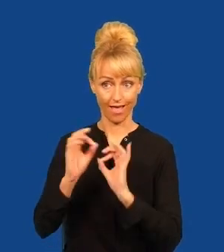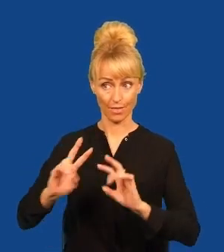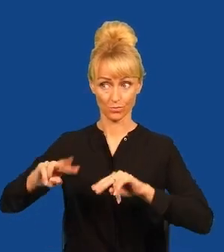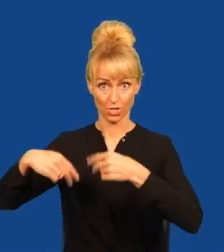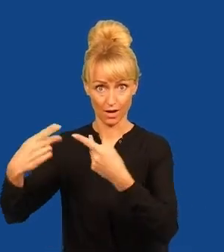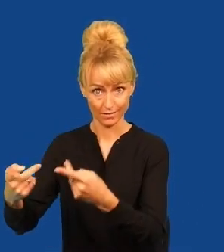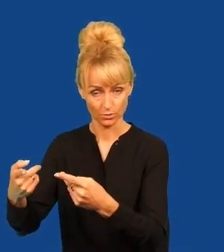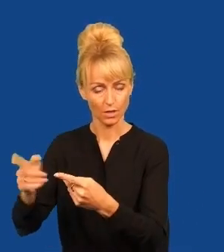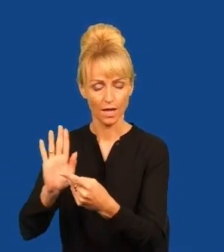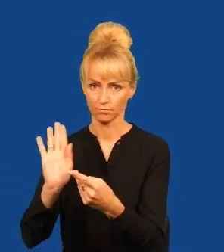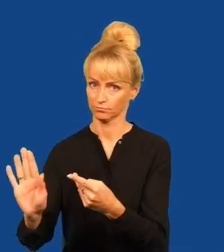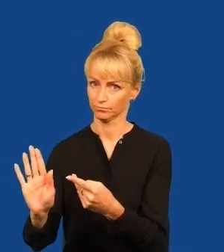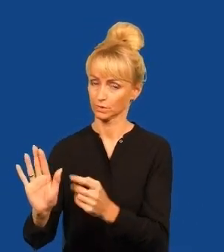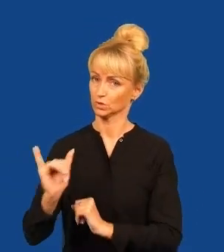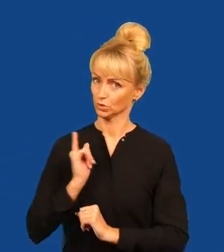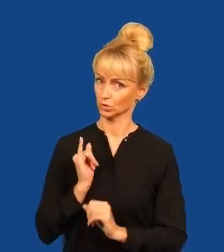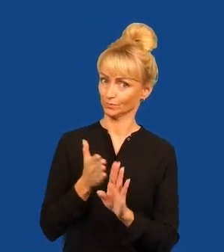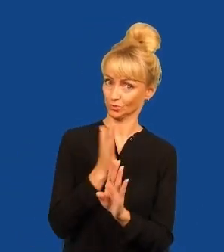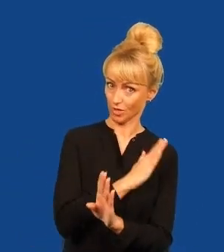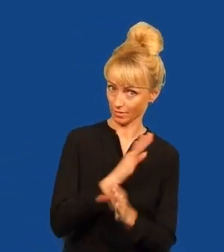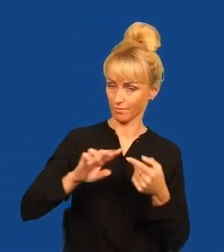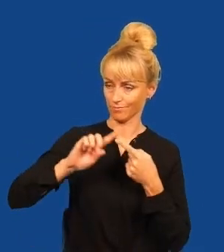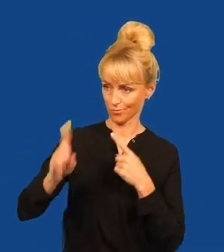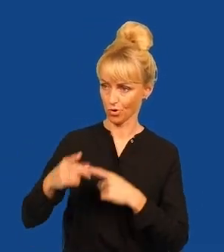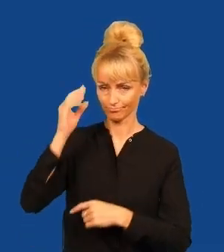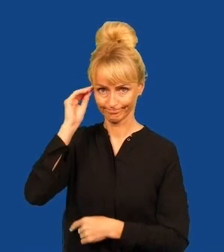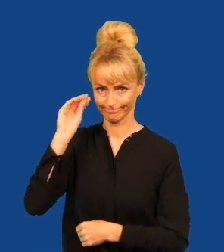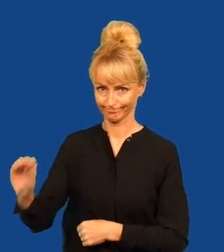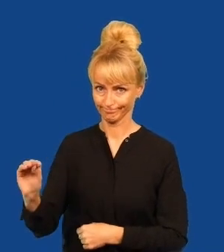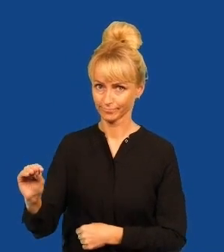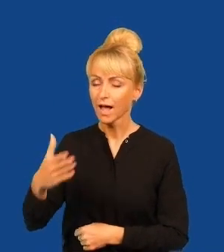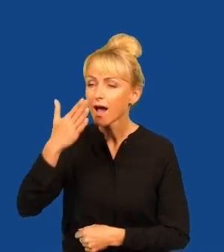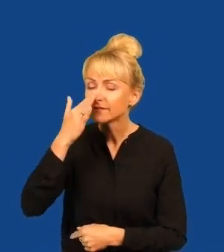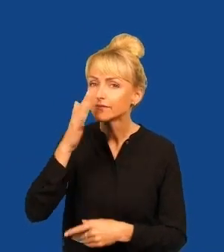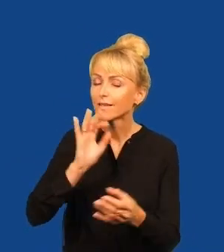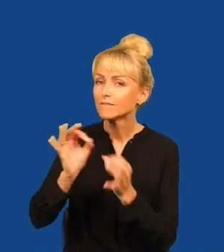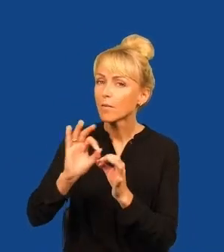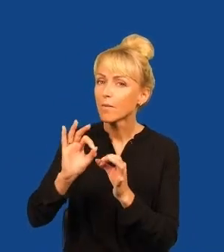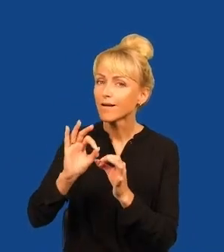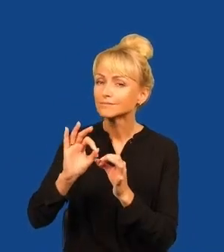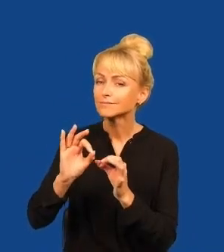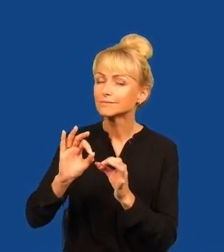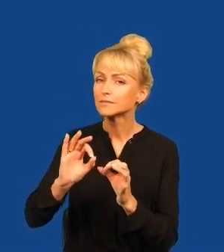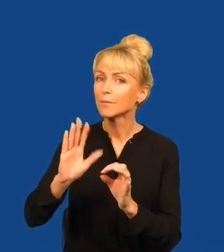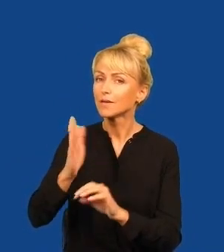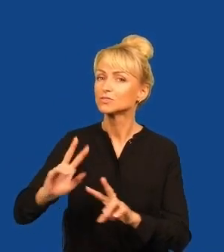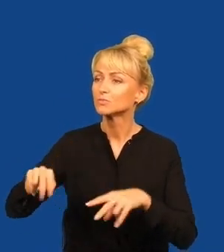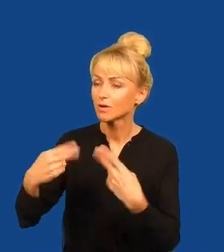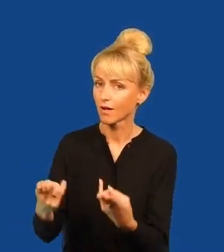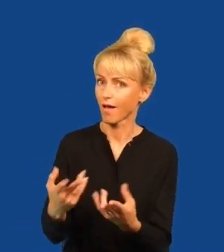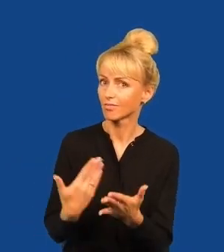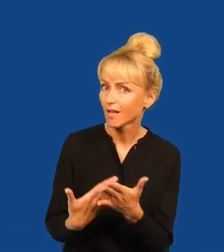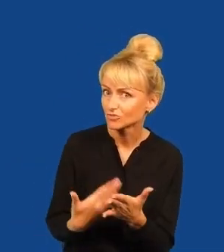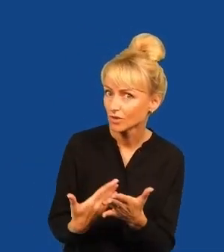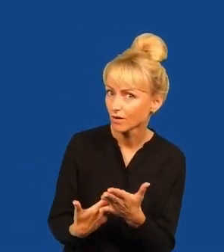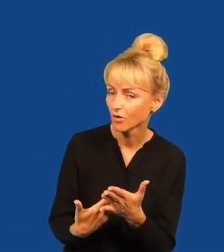sposób. Tam był jeszcze na dole infotip, jakie moje dane i dlaczego będą przekazywane, żebyśmy jeszcze więcej mogli